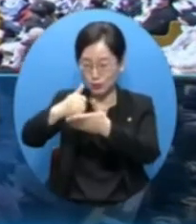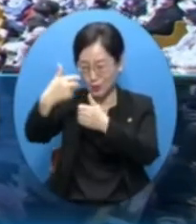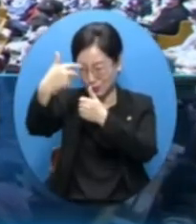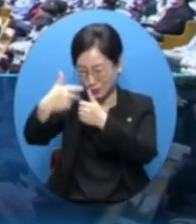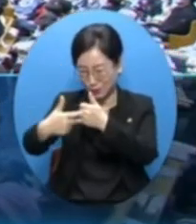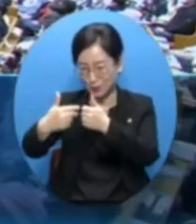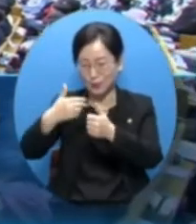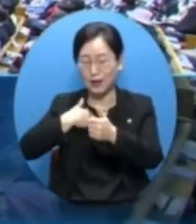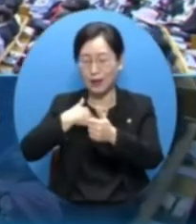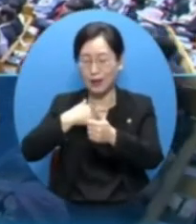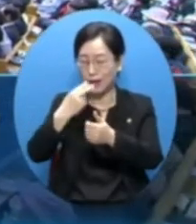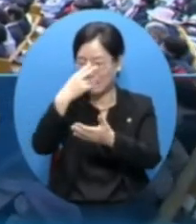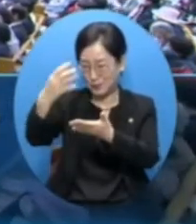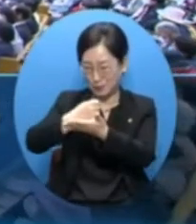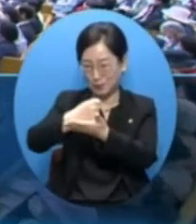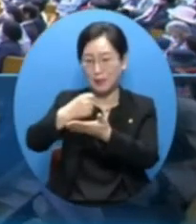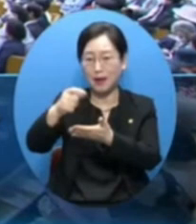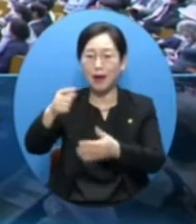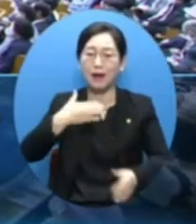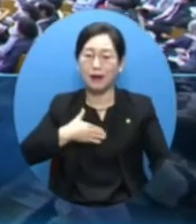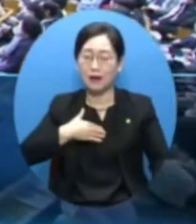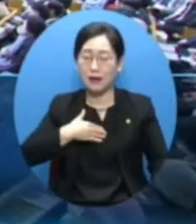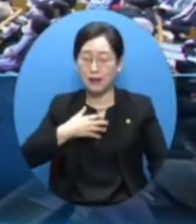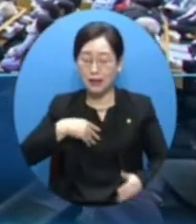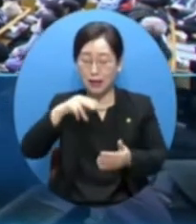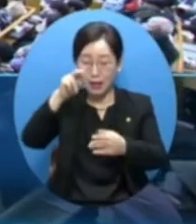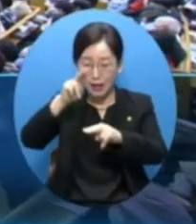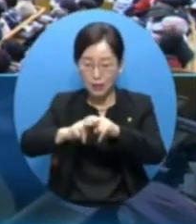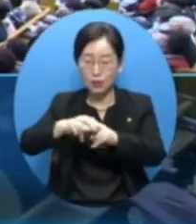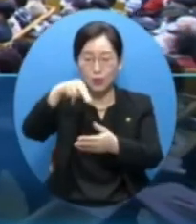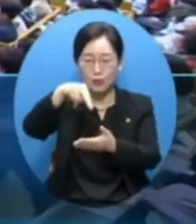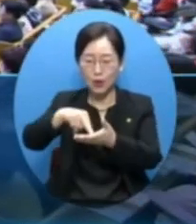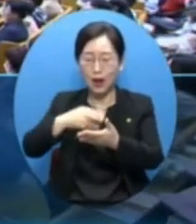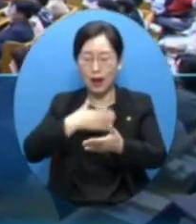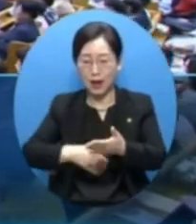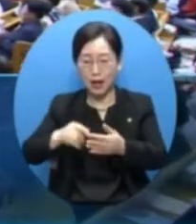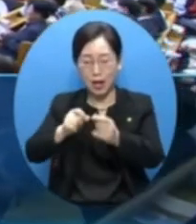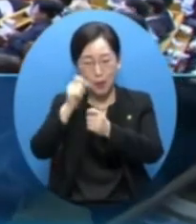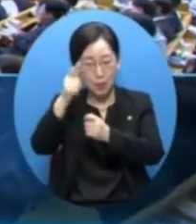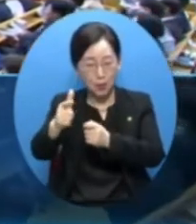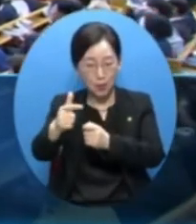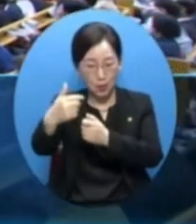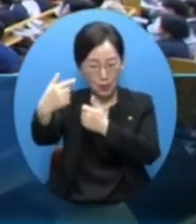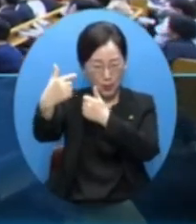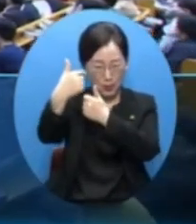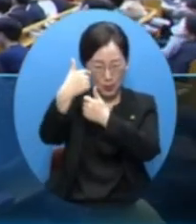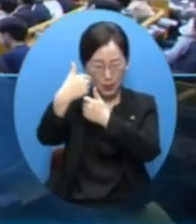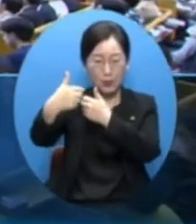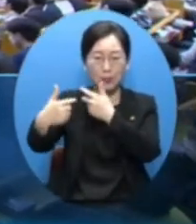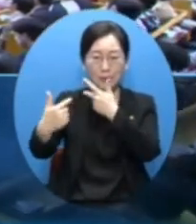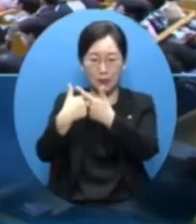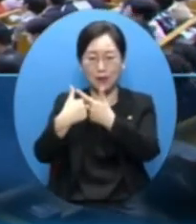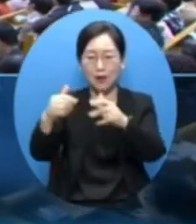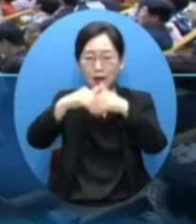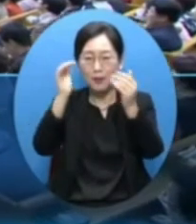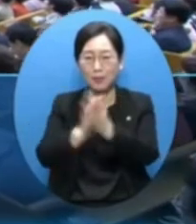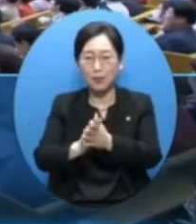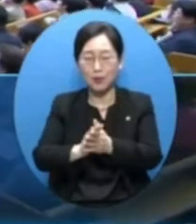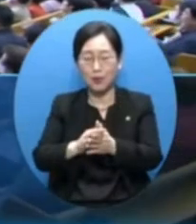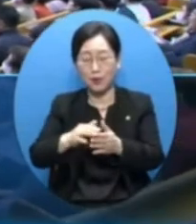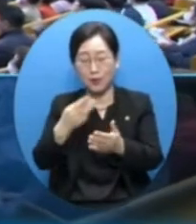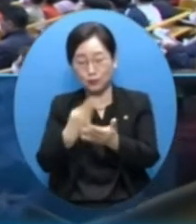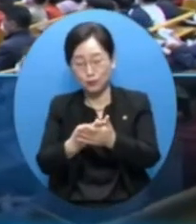나를 아시나이다. 주께서 내가 앉고 일어섬을 아시고 멀리서도 나의 생각을 밝히 아시오며 나의 모든 길과 내가 눕는